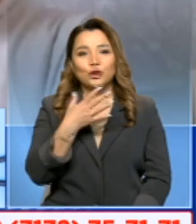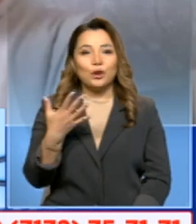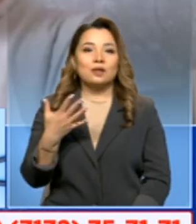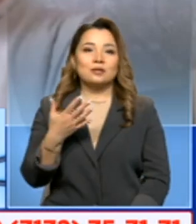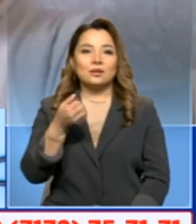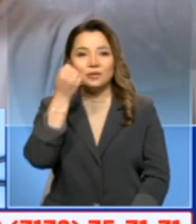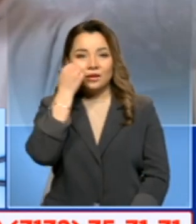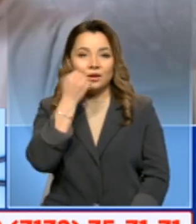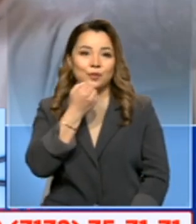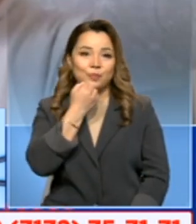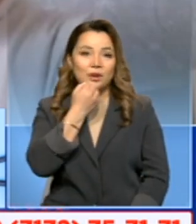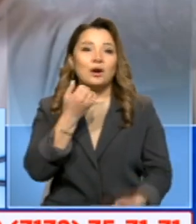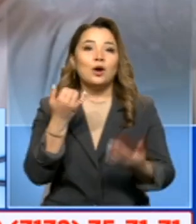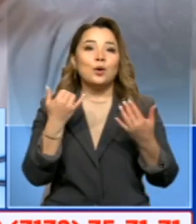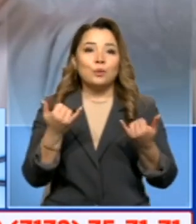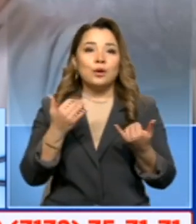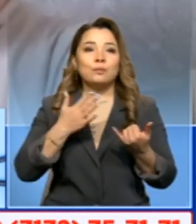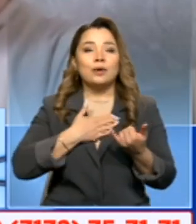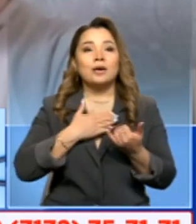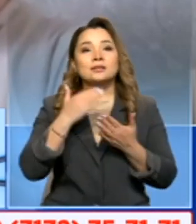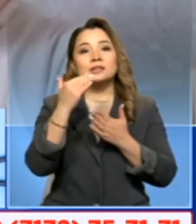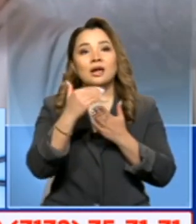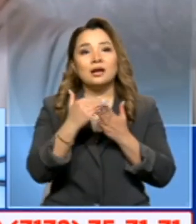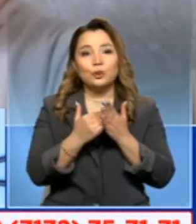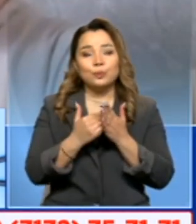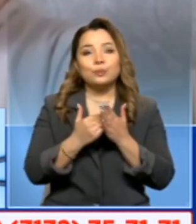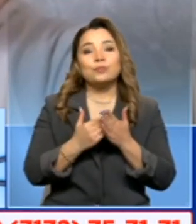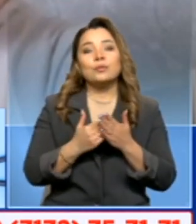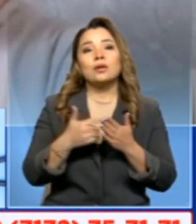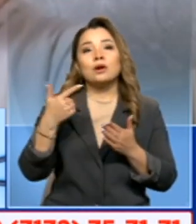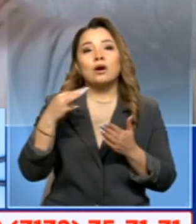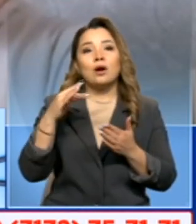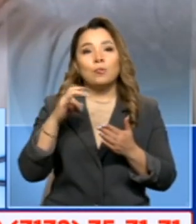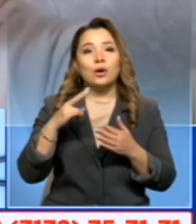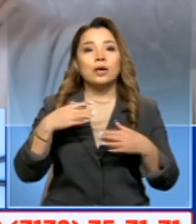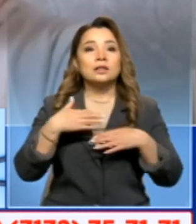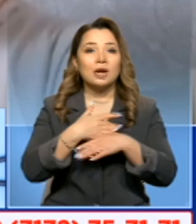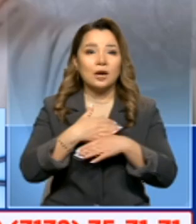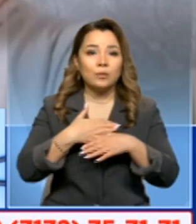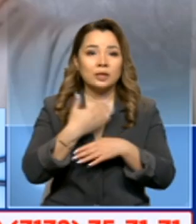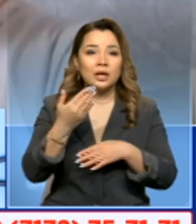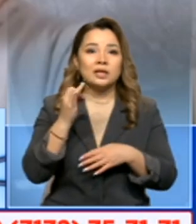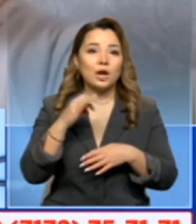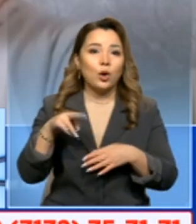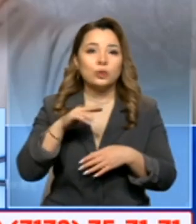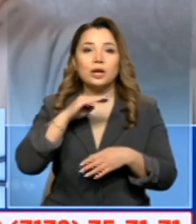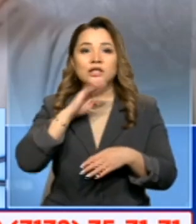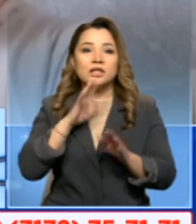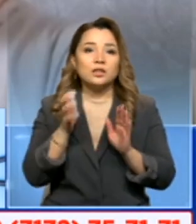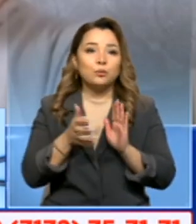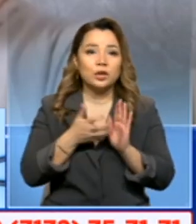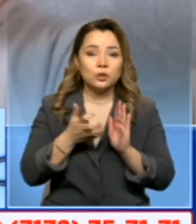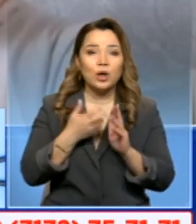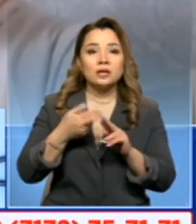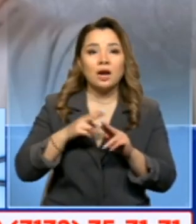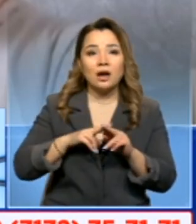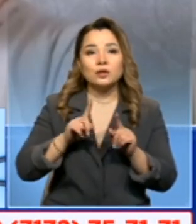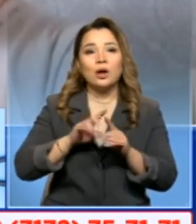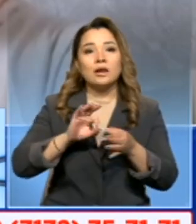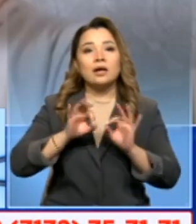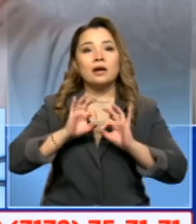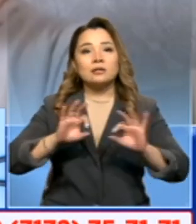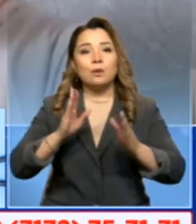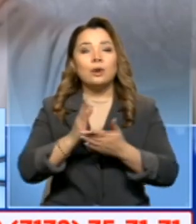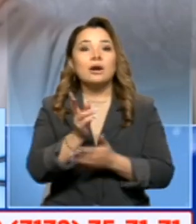шүкір. Гүлназ, бүгінгі біздің тақырыбымыз гормондардың қызметі, оның ішінде йод жетіспеушілігі деген дүниені айтып